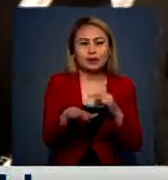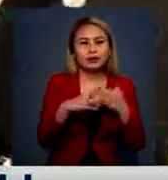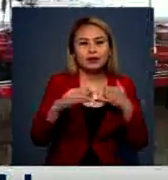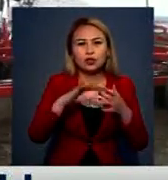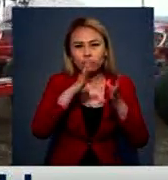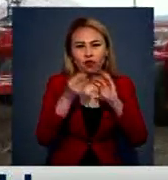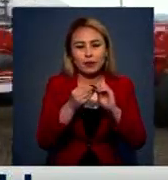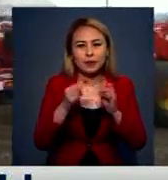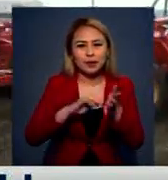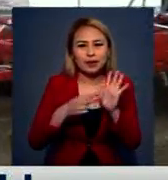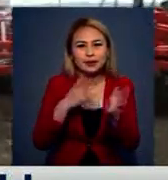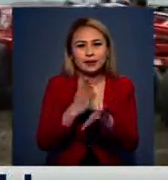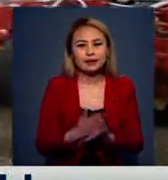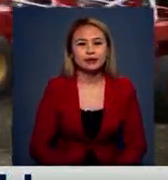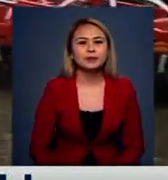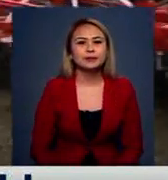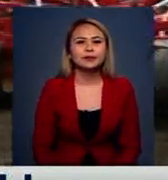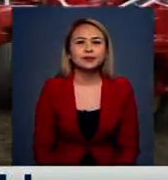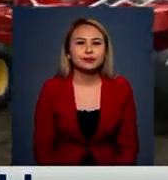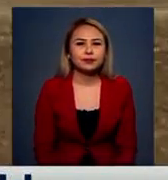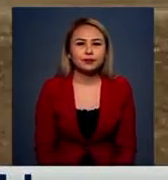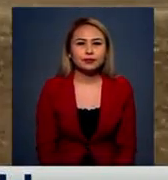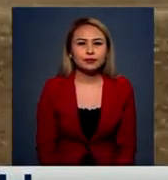мың гектарға жеткізу жоспарда тұр.